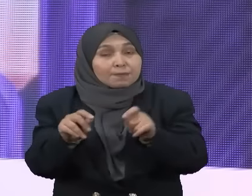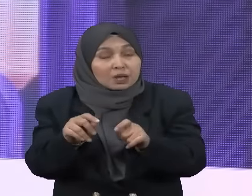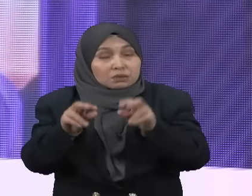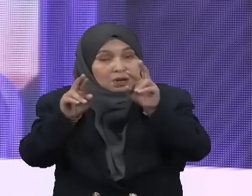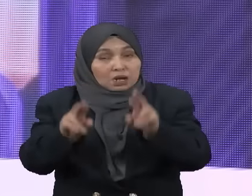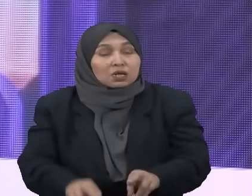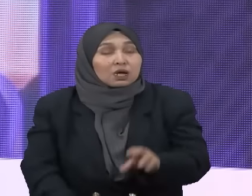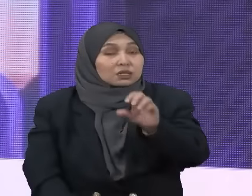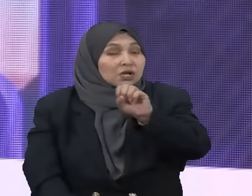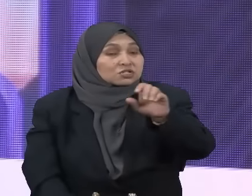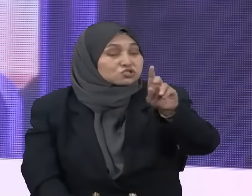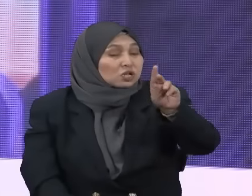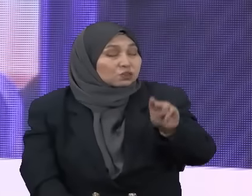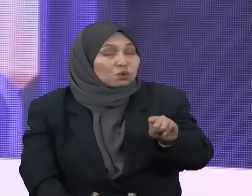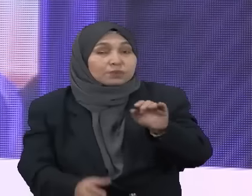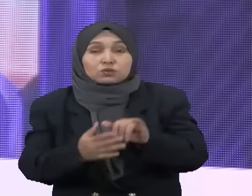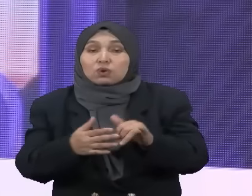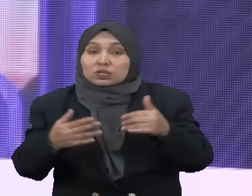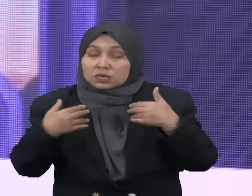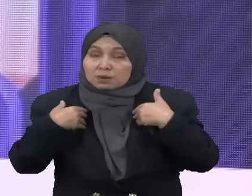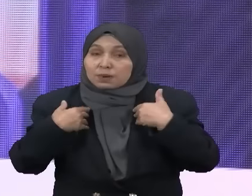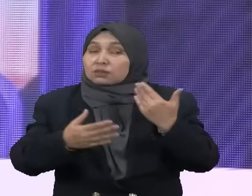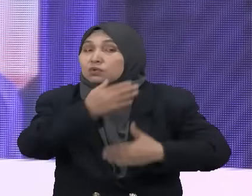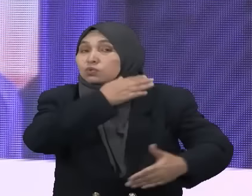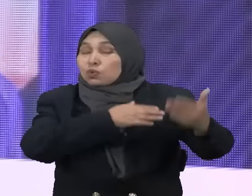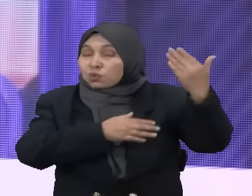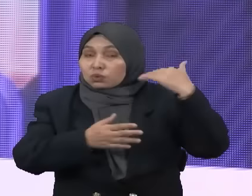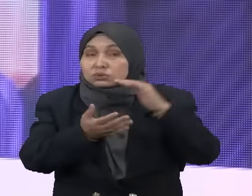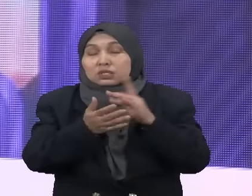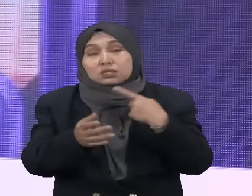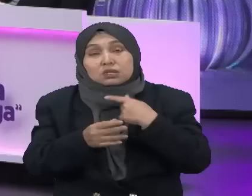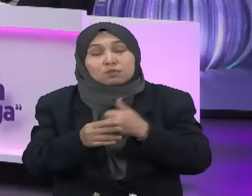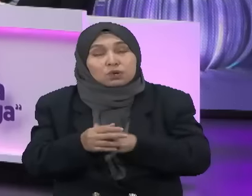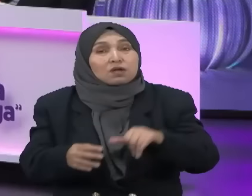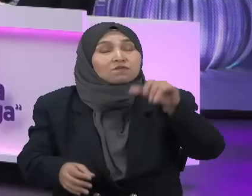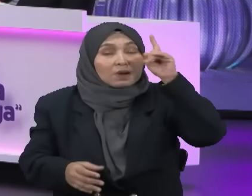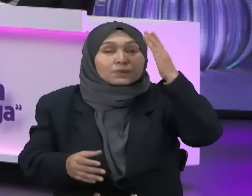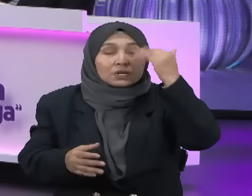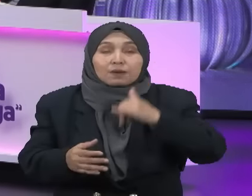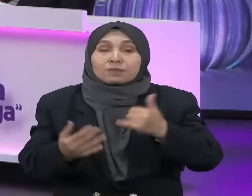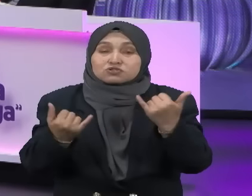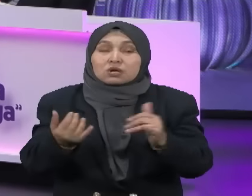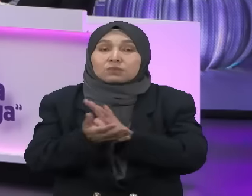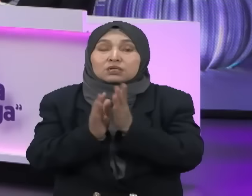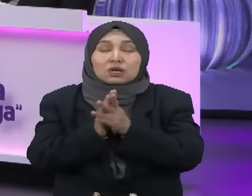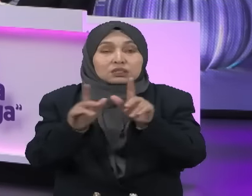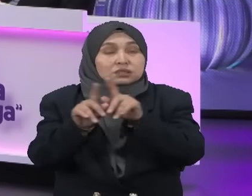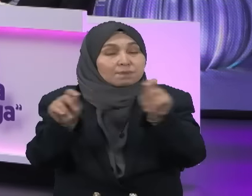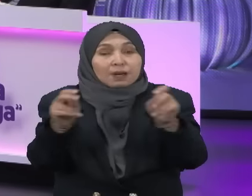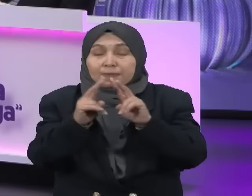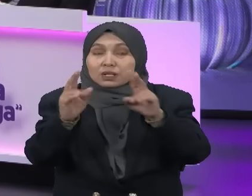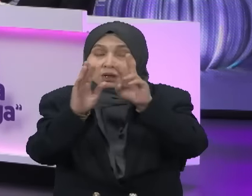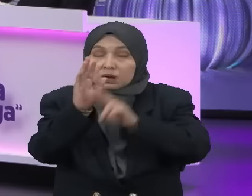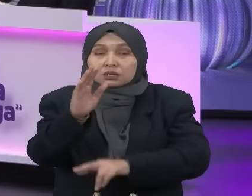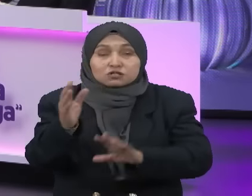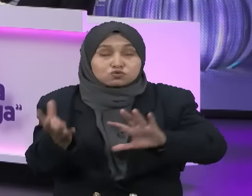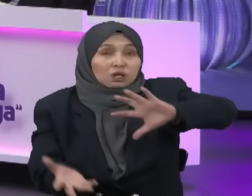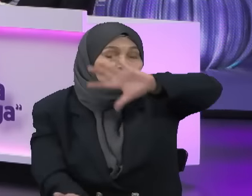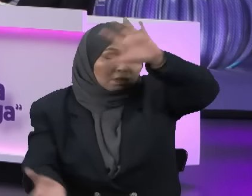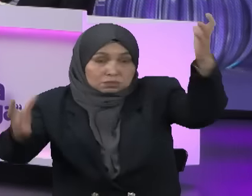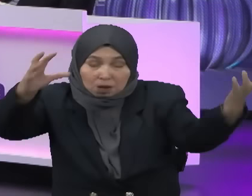itu berada pada zaman dahulu, maka kita boleh faham kenapa ia sekarang menjadi tempat yang paling terendah, kerana ia telah diterbalikkan